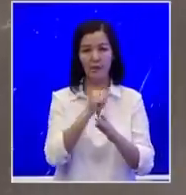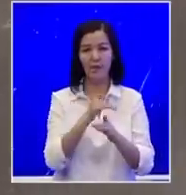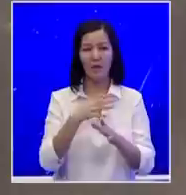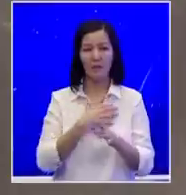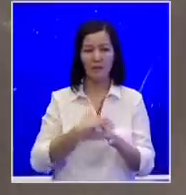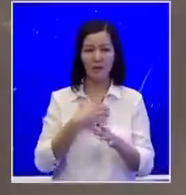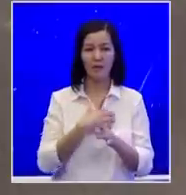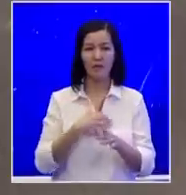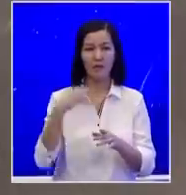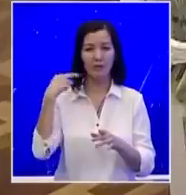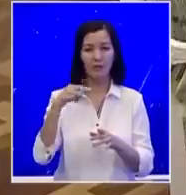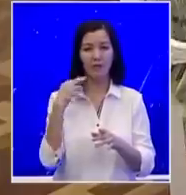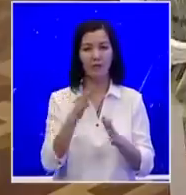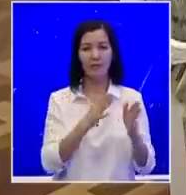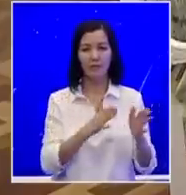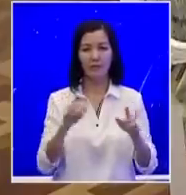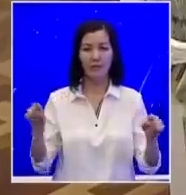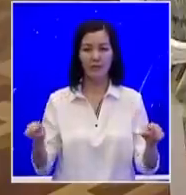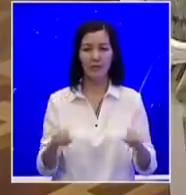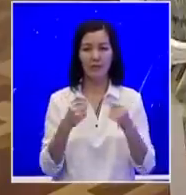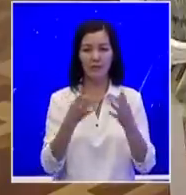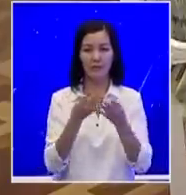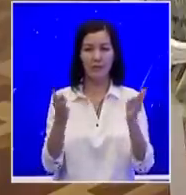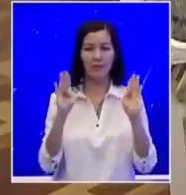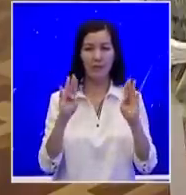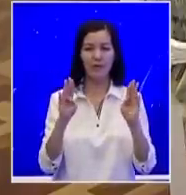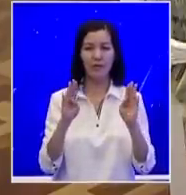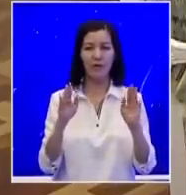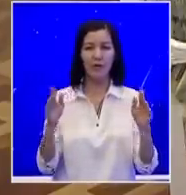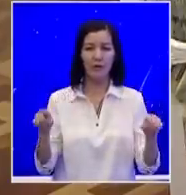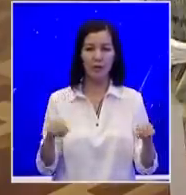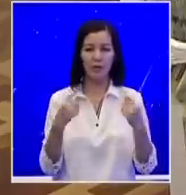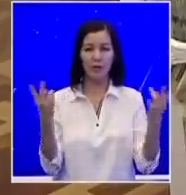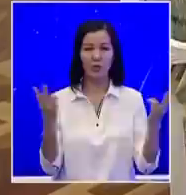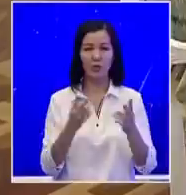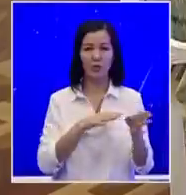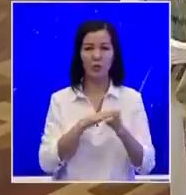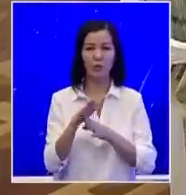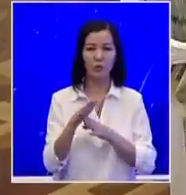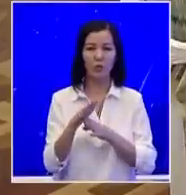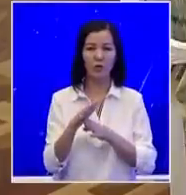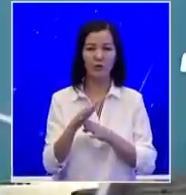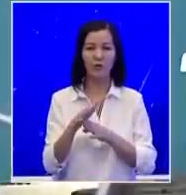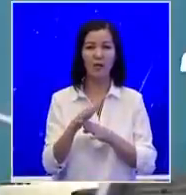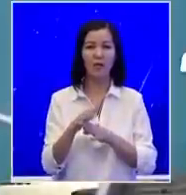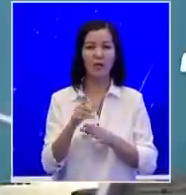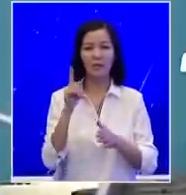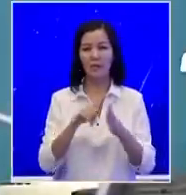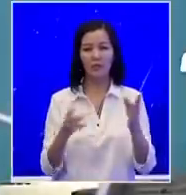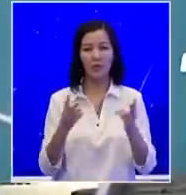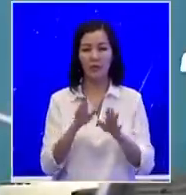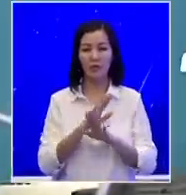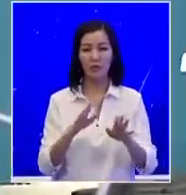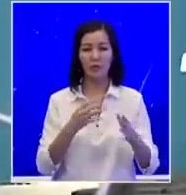тастады. Президент біртіндеп карантин талабын жеңілдетуге пәрмен берді. Бұл қауіп толығымен сейілді деген сөз емес. Қасым-Жомарт